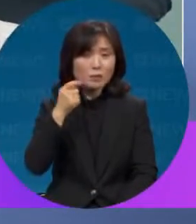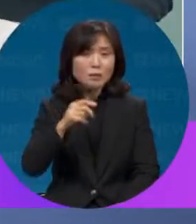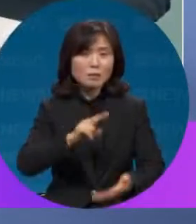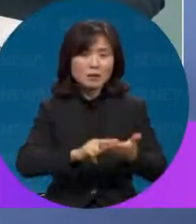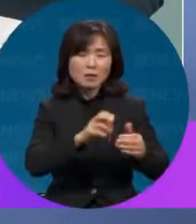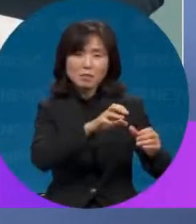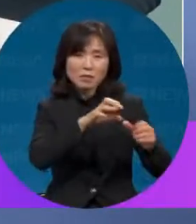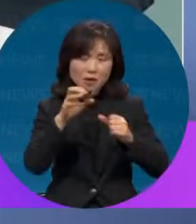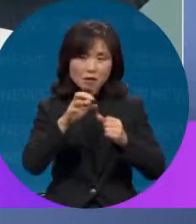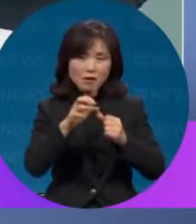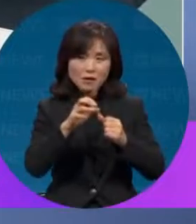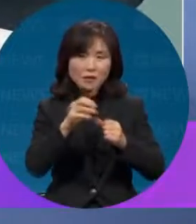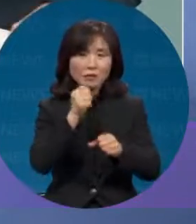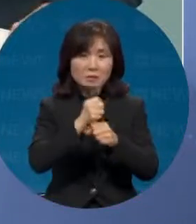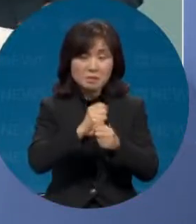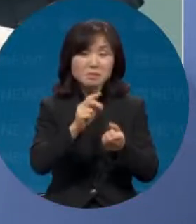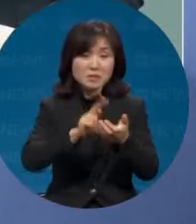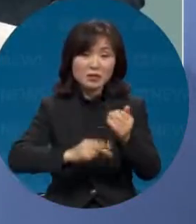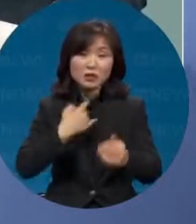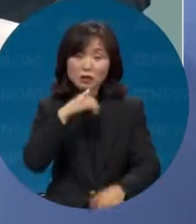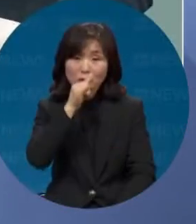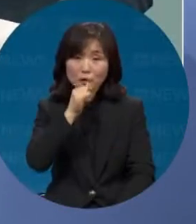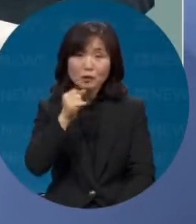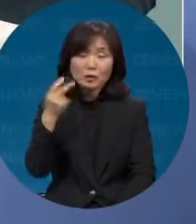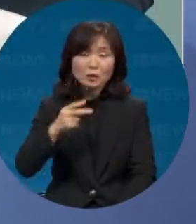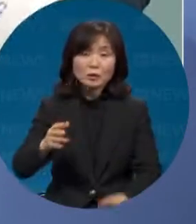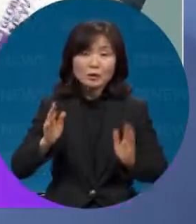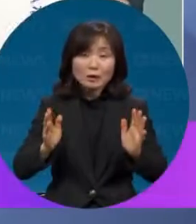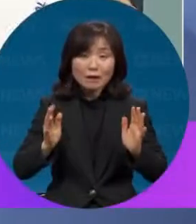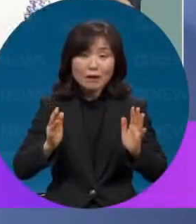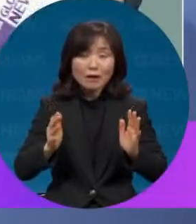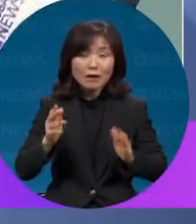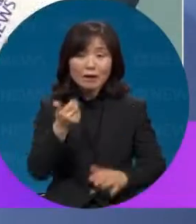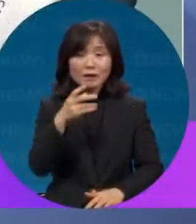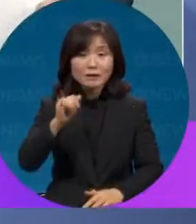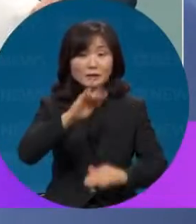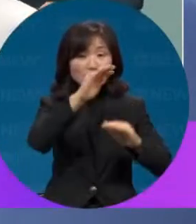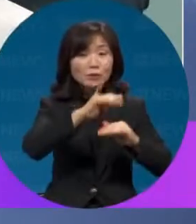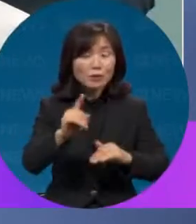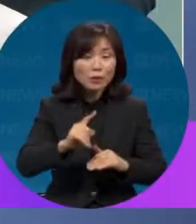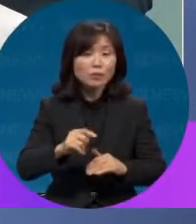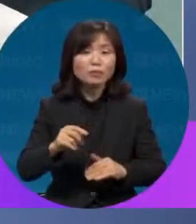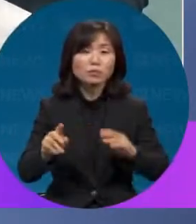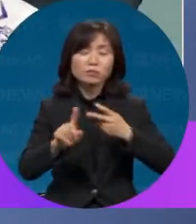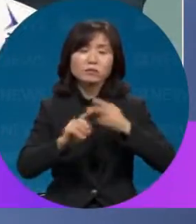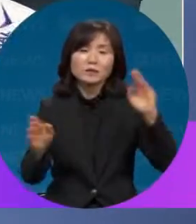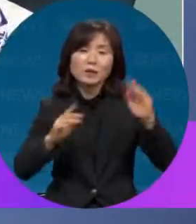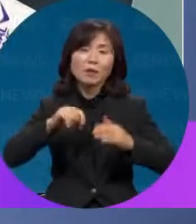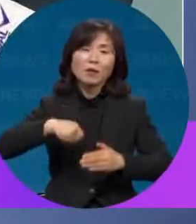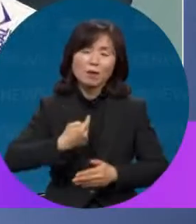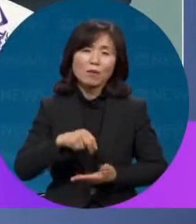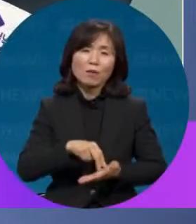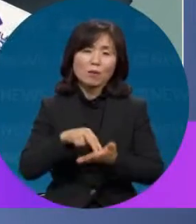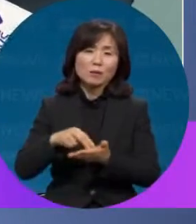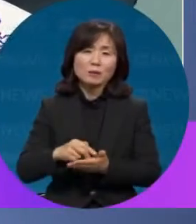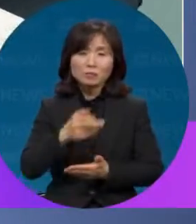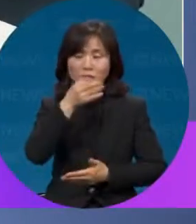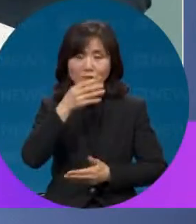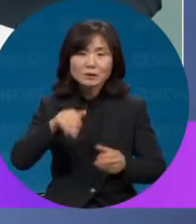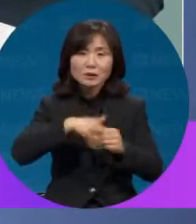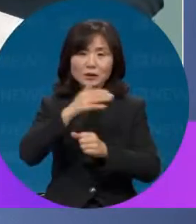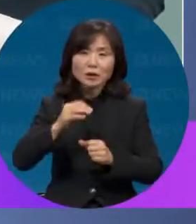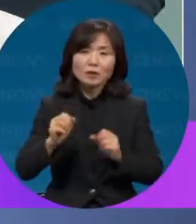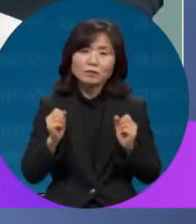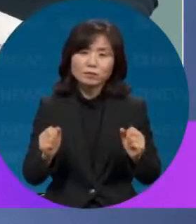했고요 달려라 하니 의 경우에는 중앙 생 어린 나이에 외롭고 힘든 환경에서 육상 정도 성적 성장의 가능 인물이죠